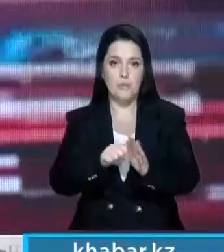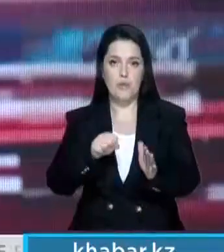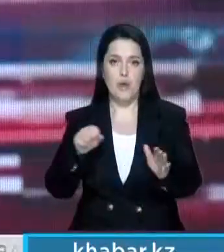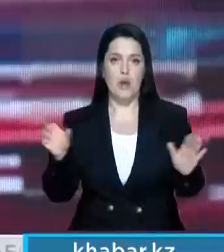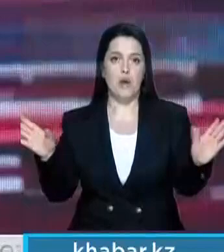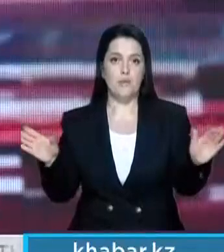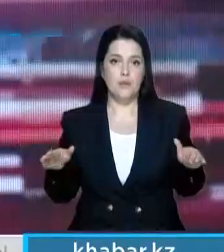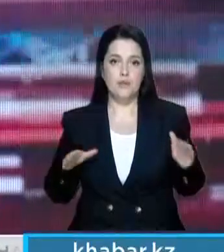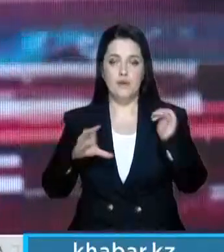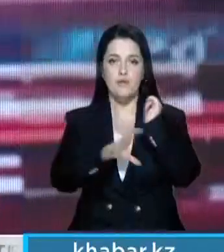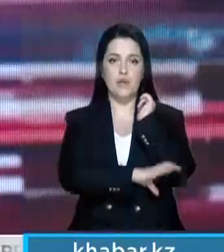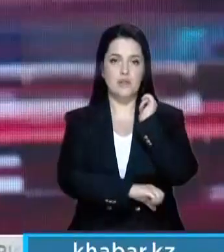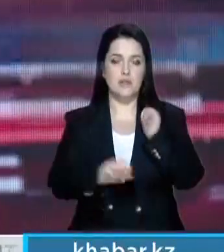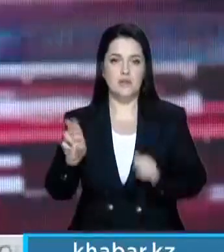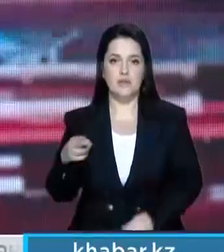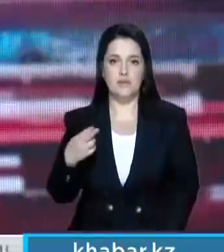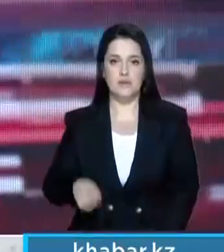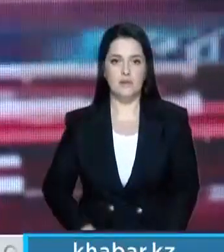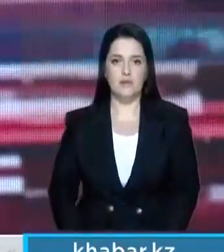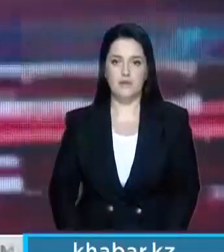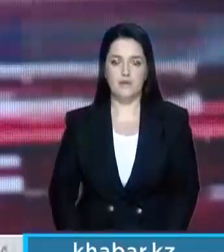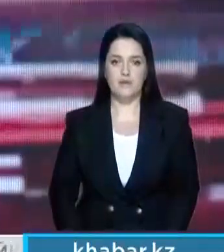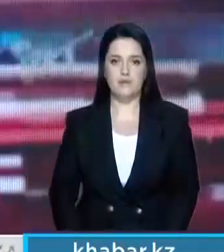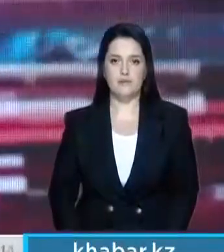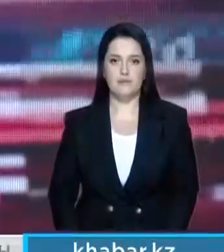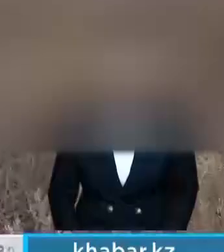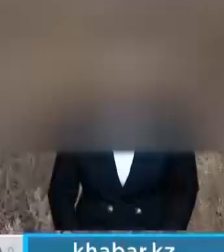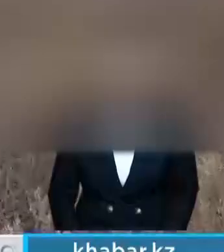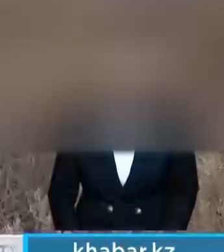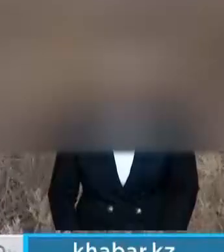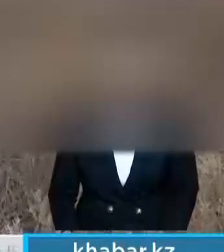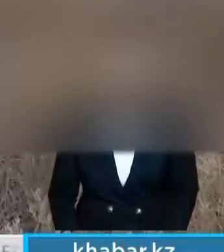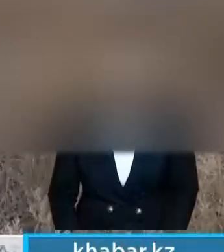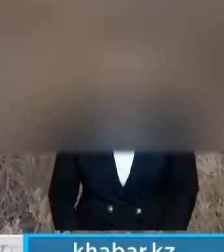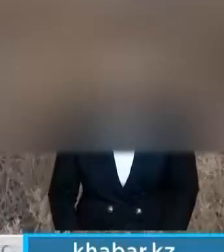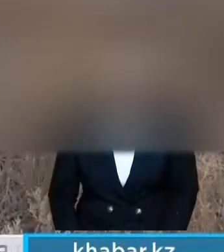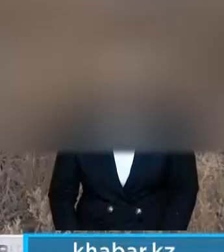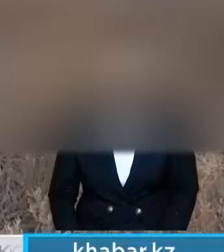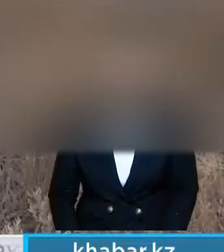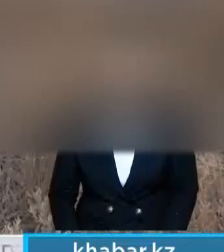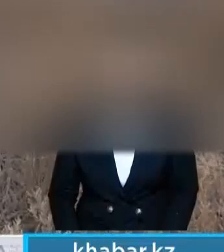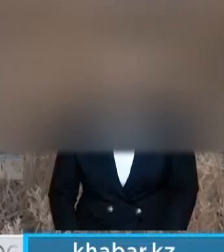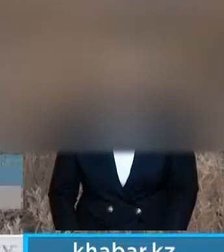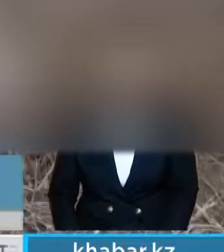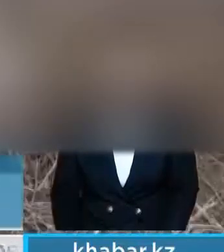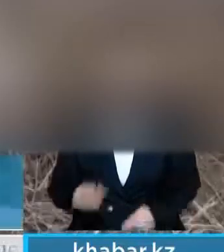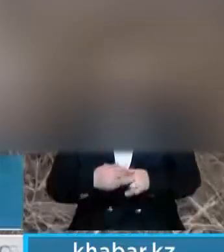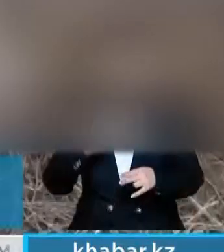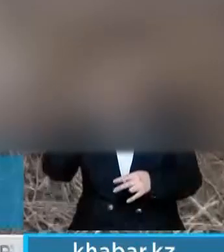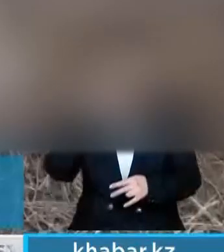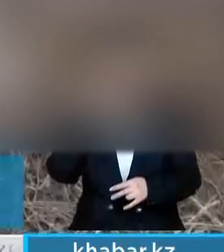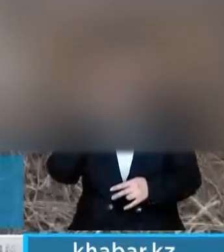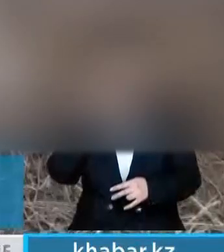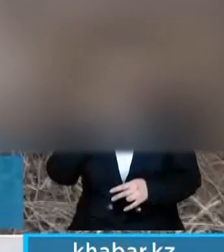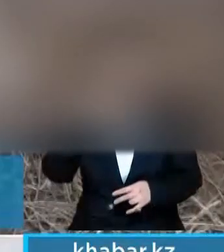за в регионах в конце декабря эти кадры показывают масштабы Трагедии произошедшей на